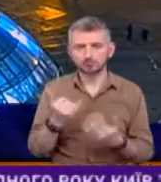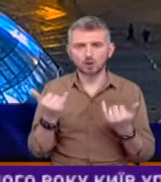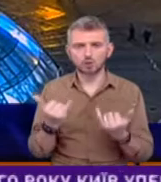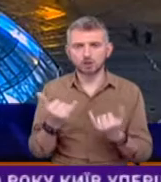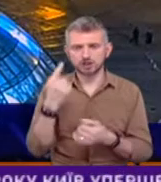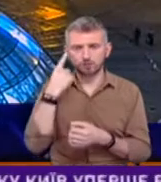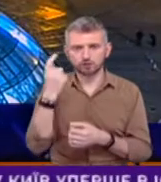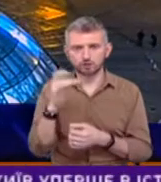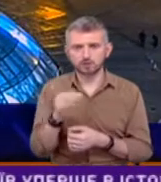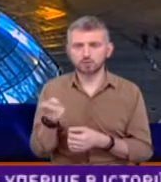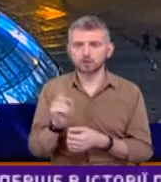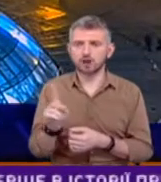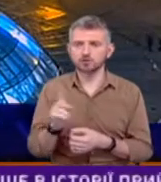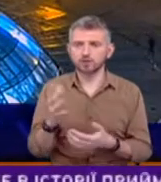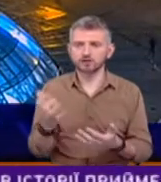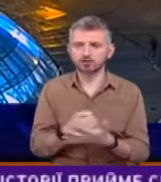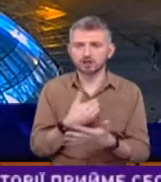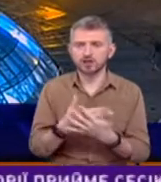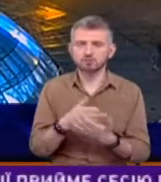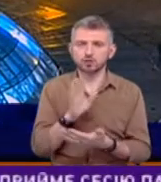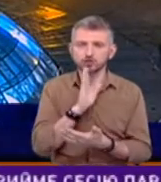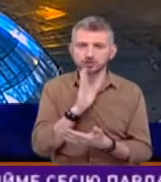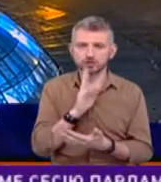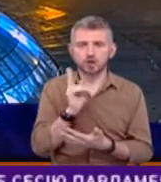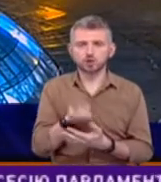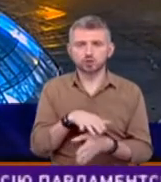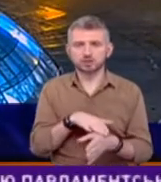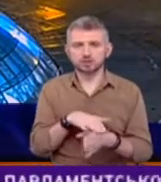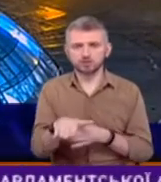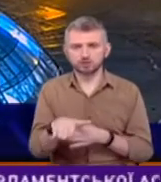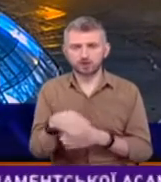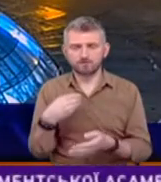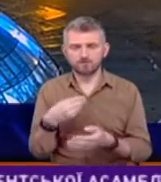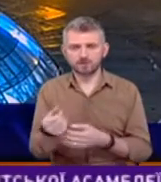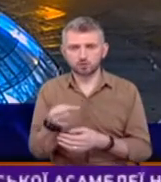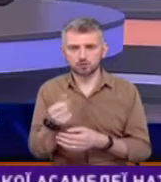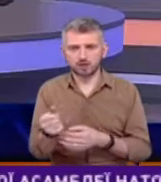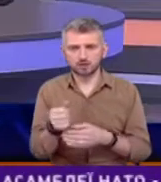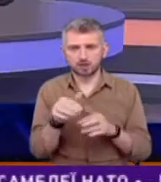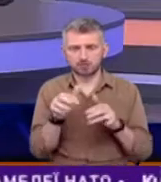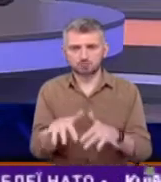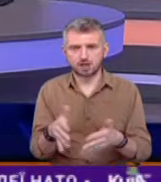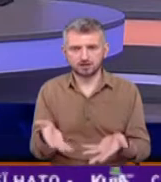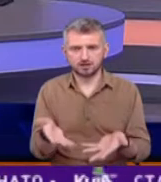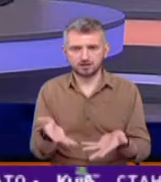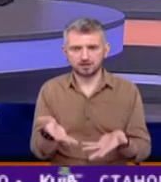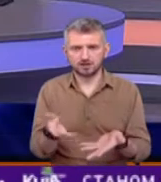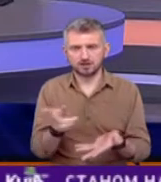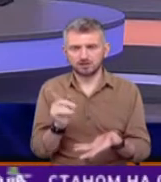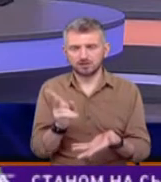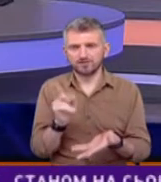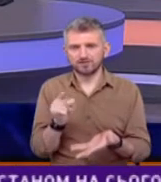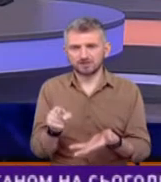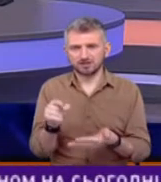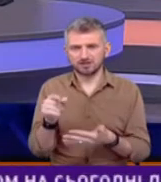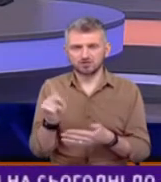сьогоднішнє повідомлення про те, що знайшли начебто жіночку, яка там здійснювала фінансування кампанії, ну, в тих